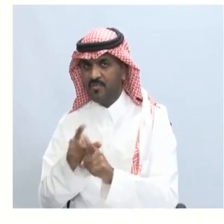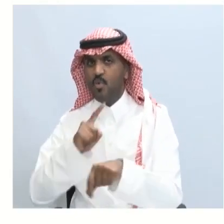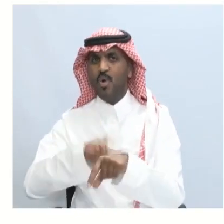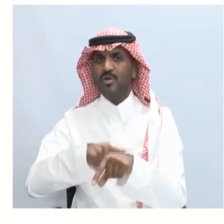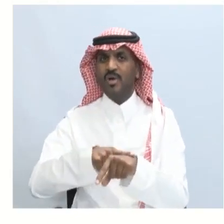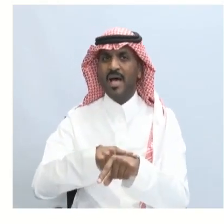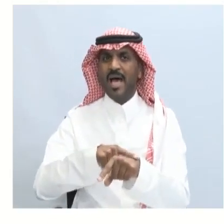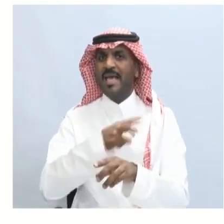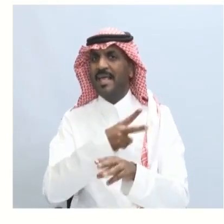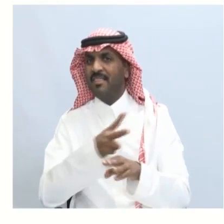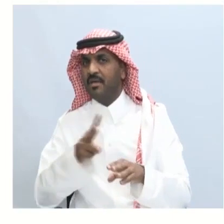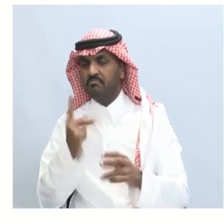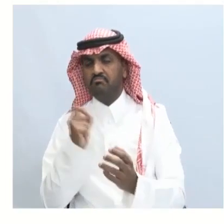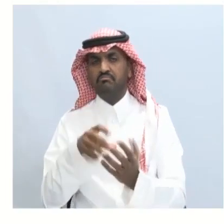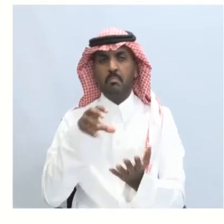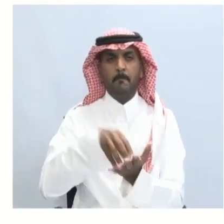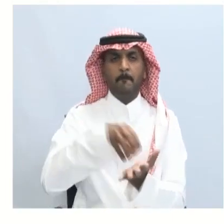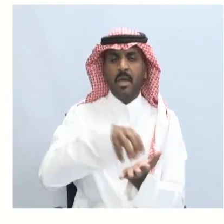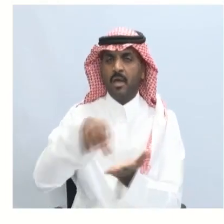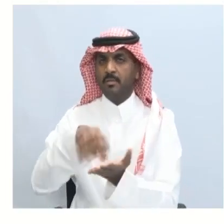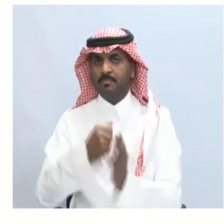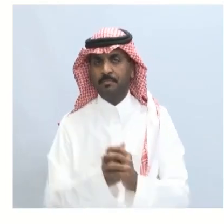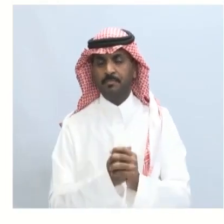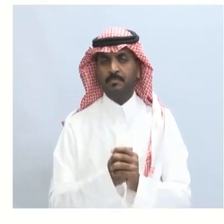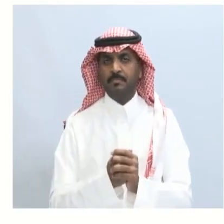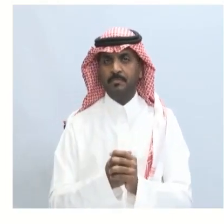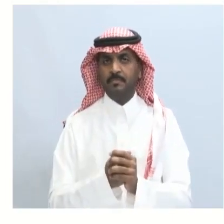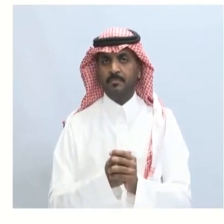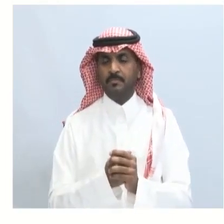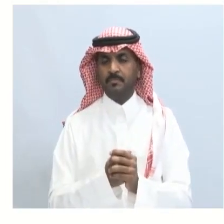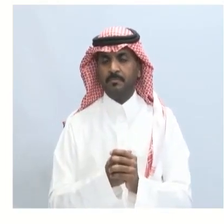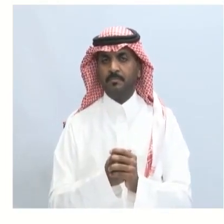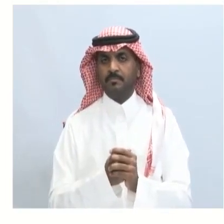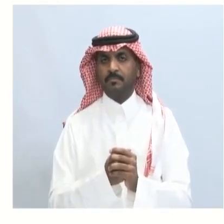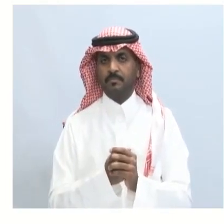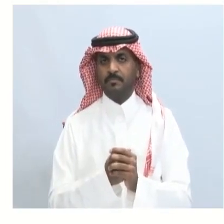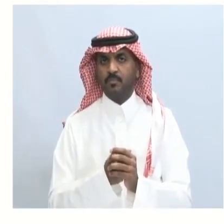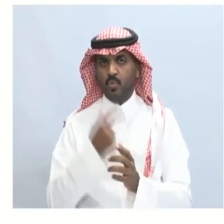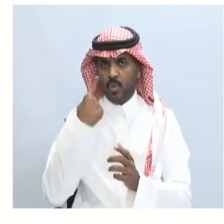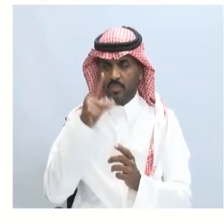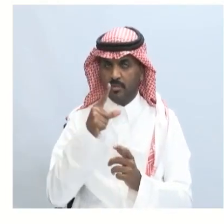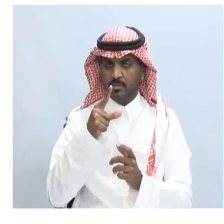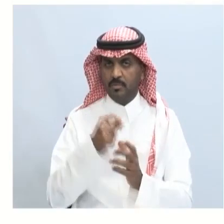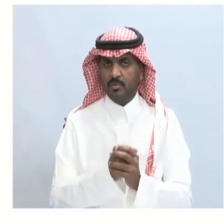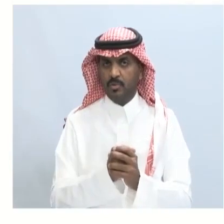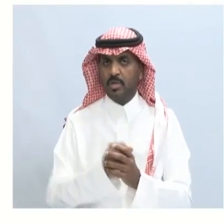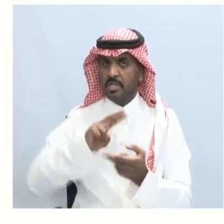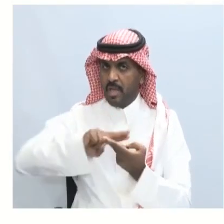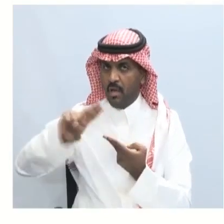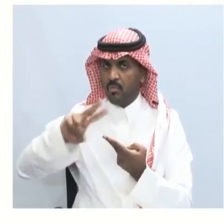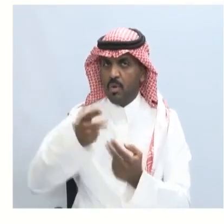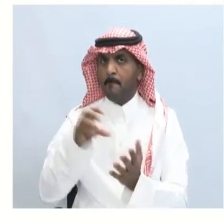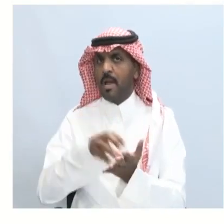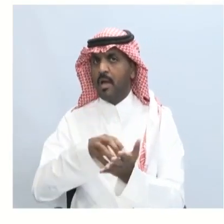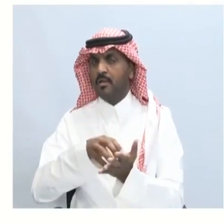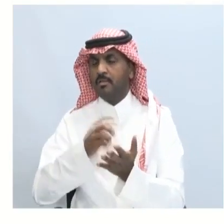اكثر من موطن اكثر من موطن فاذا ايضا سنبين له ونرسل له في هذه